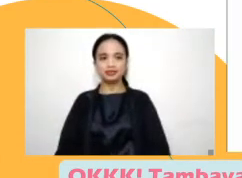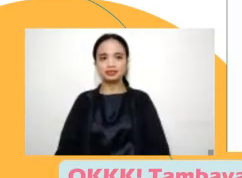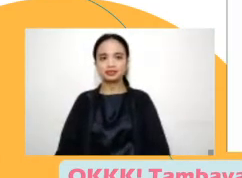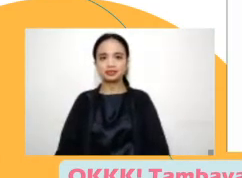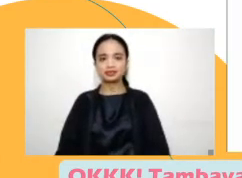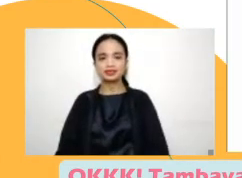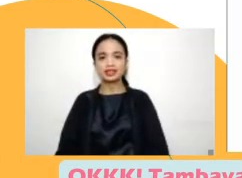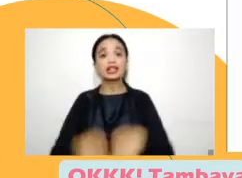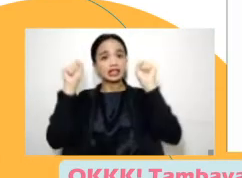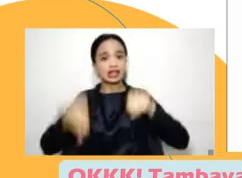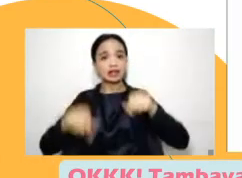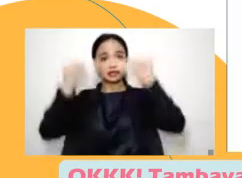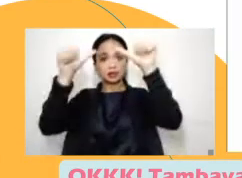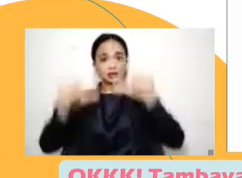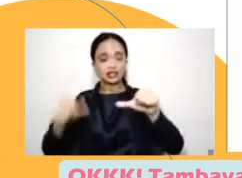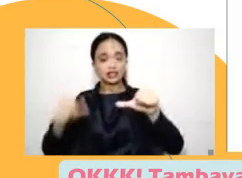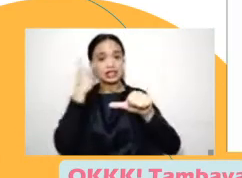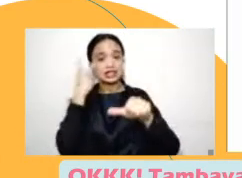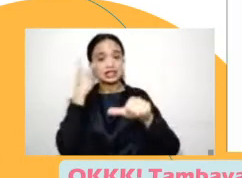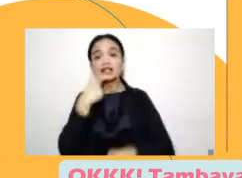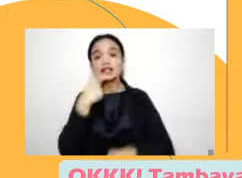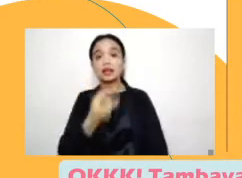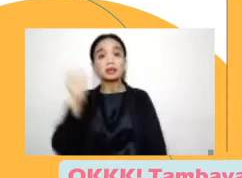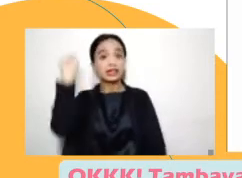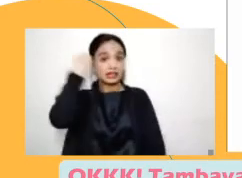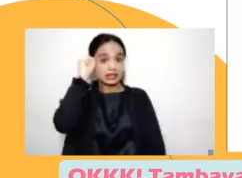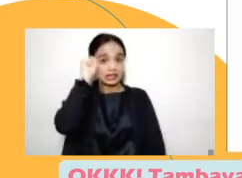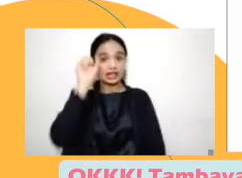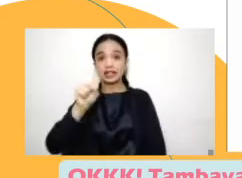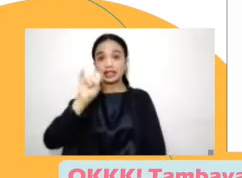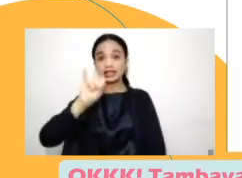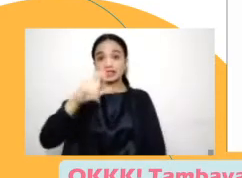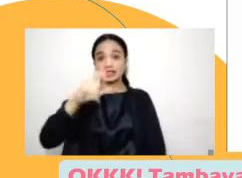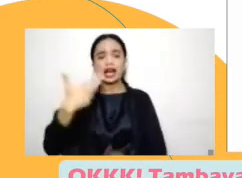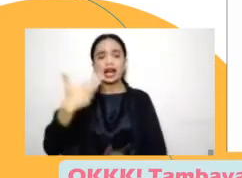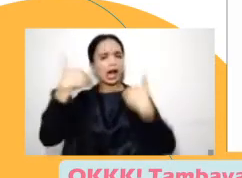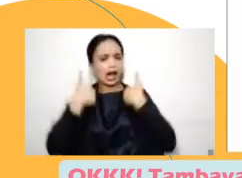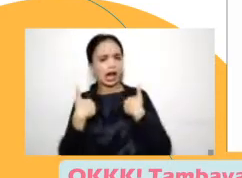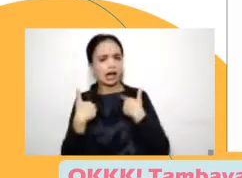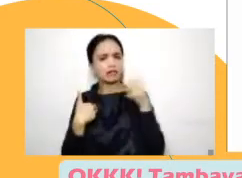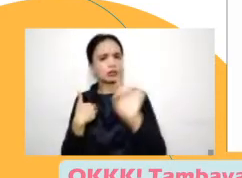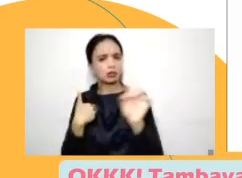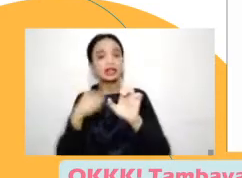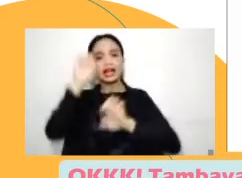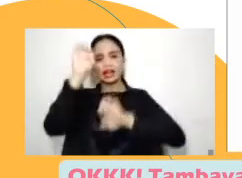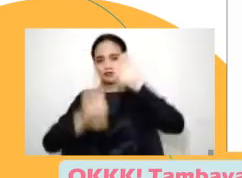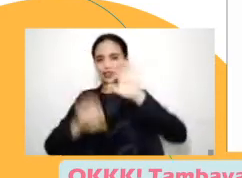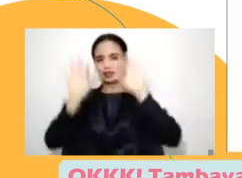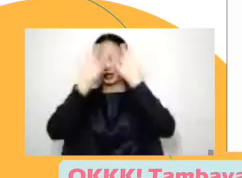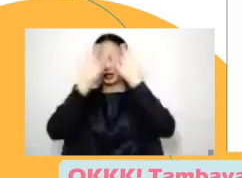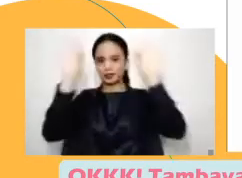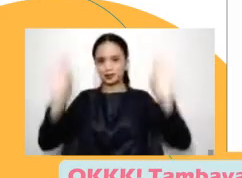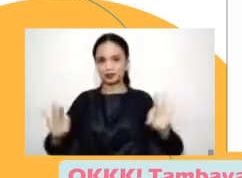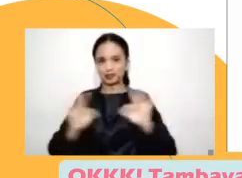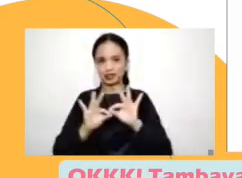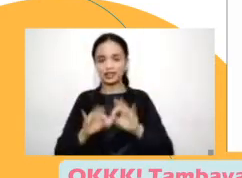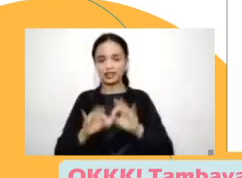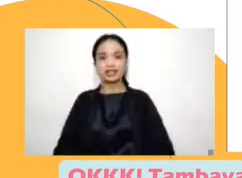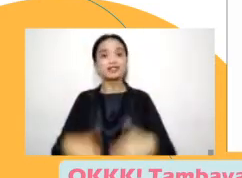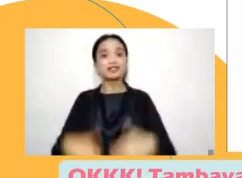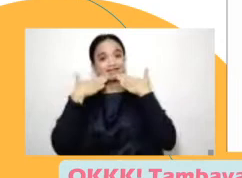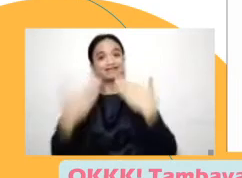Maaaring i-post, ayan, nasabi na po ni Kuya Sig. Meron din po tayong mga evaluation forms, no? At bilang